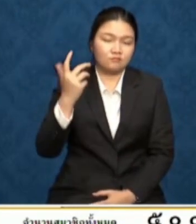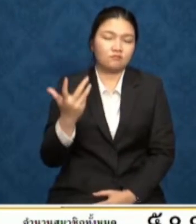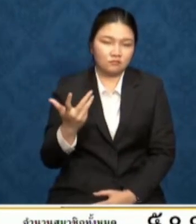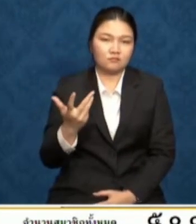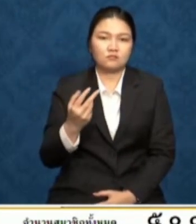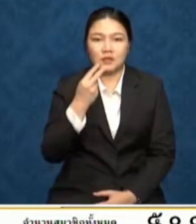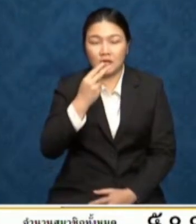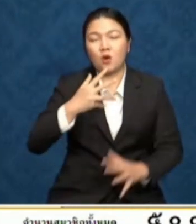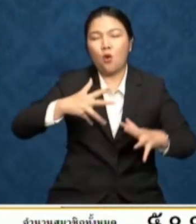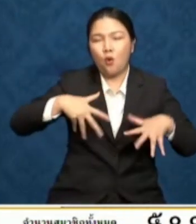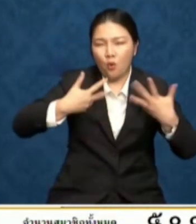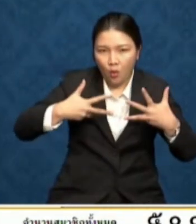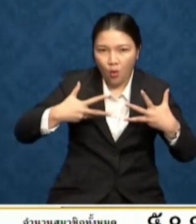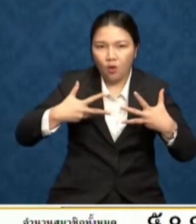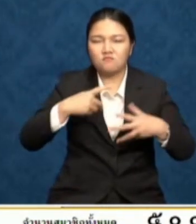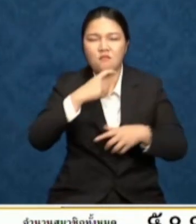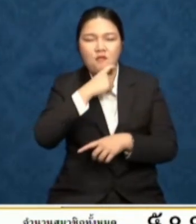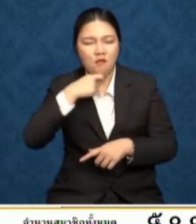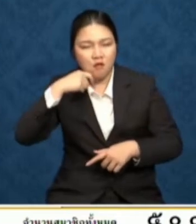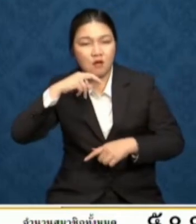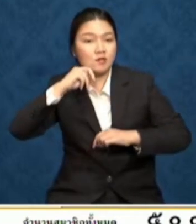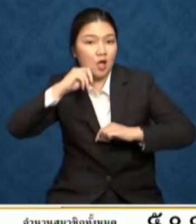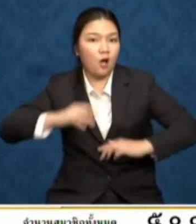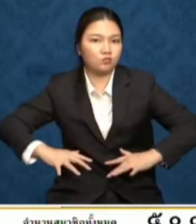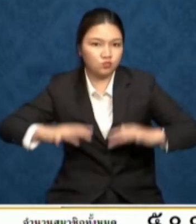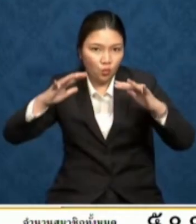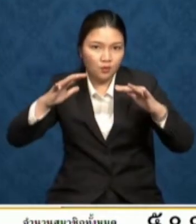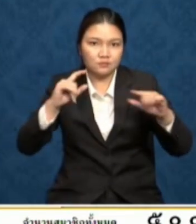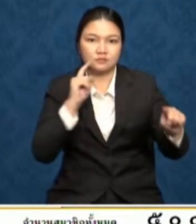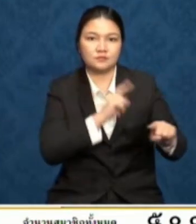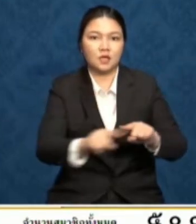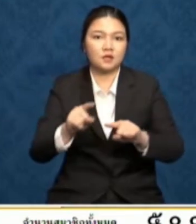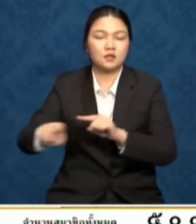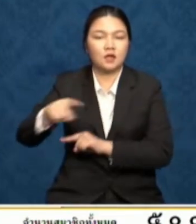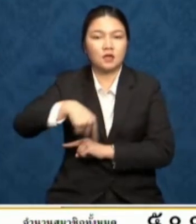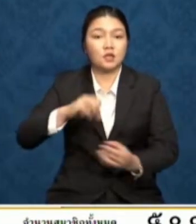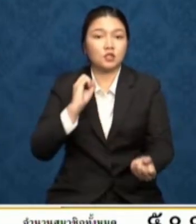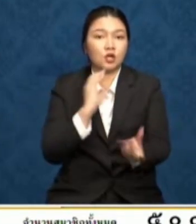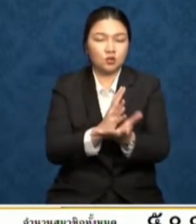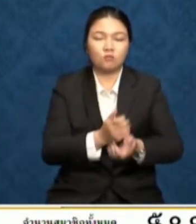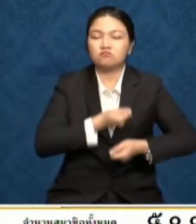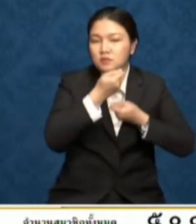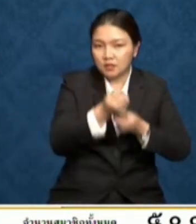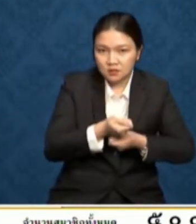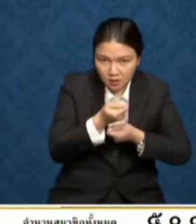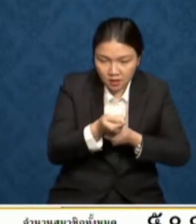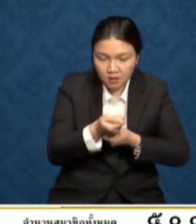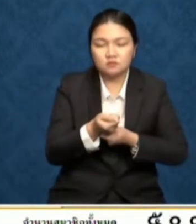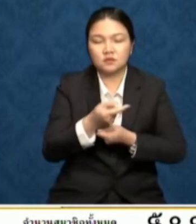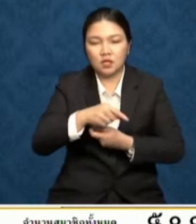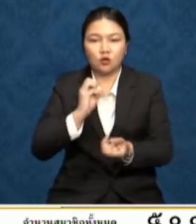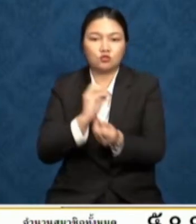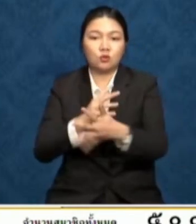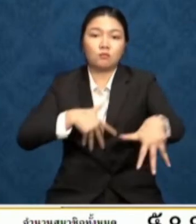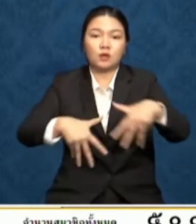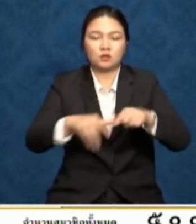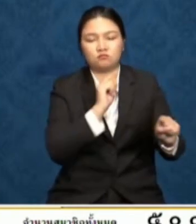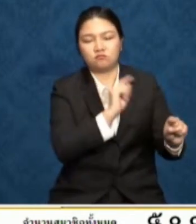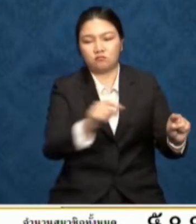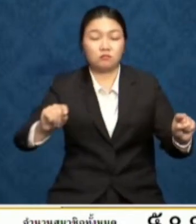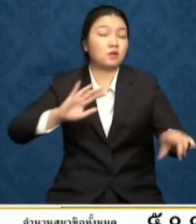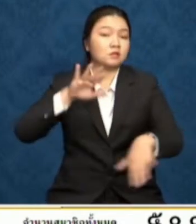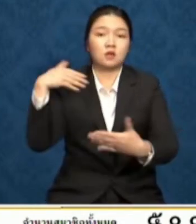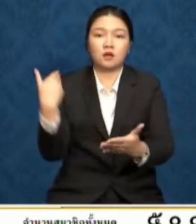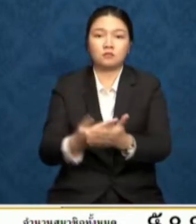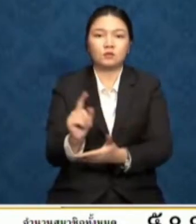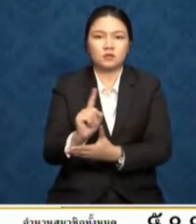คามร้อน ภัยแงและน้ำถ้ surve Europeที่ส่ฝรกระทบตอพี่น้กกระเซตกรรณ และพน้ประชาชนทุก αυτόกล่มและห